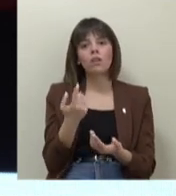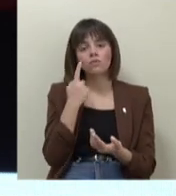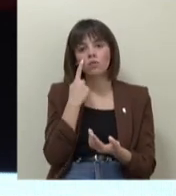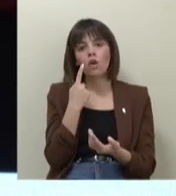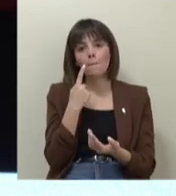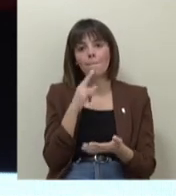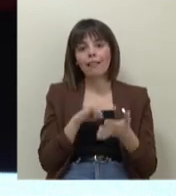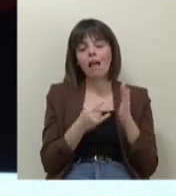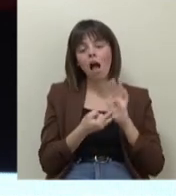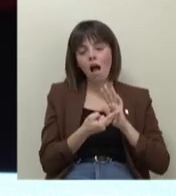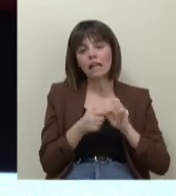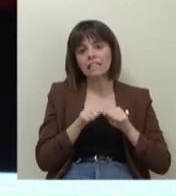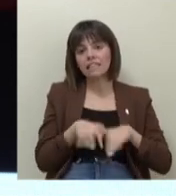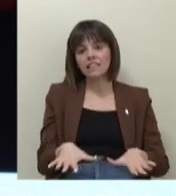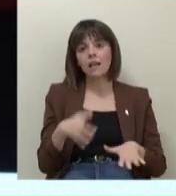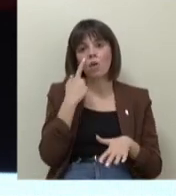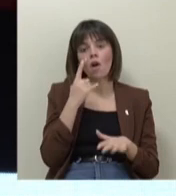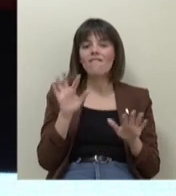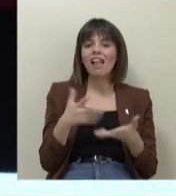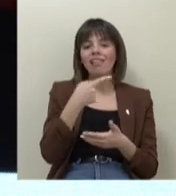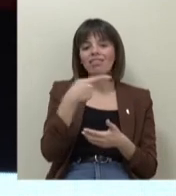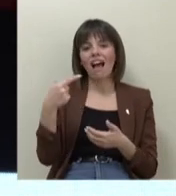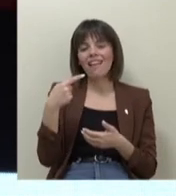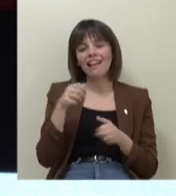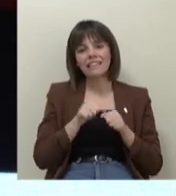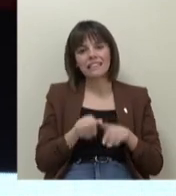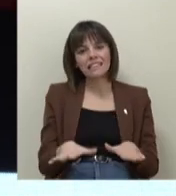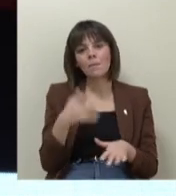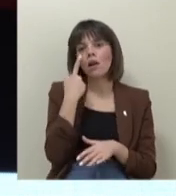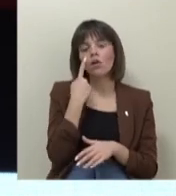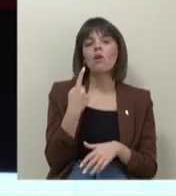idare sistemiyle veya daire sistemiyle